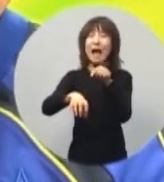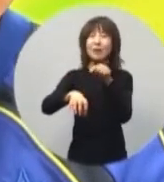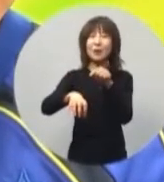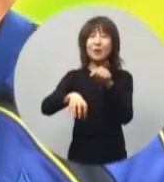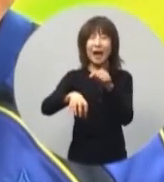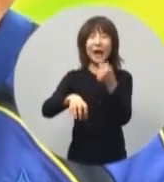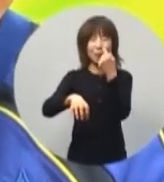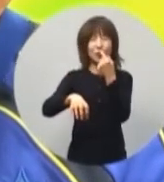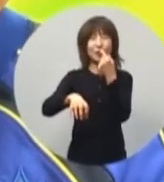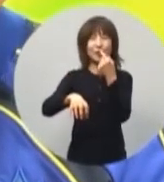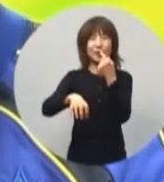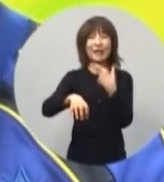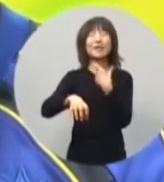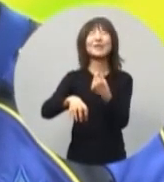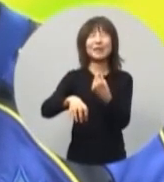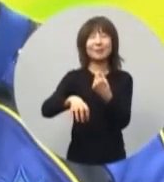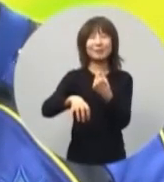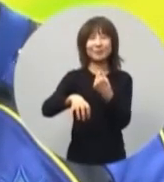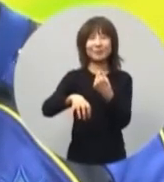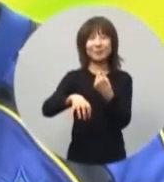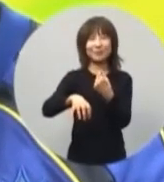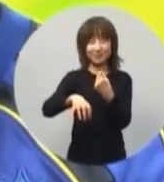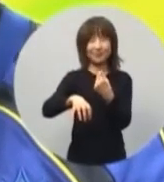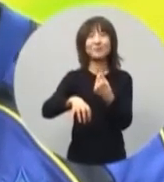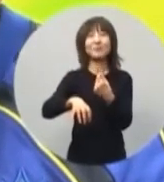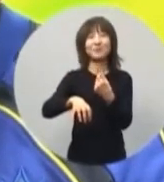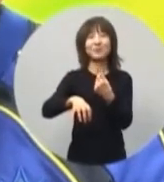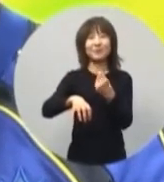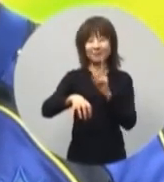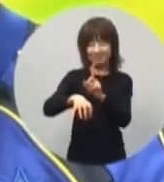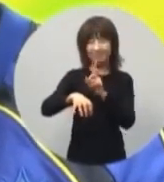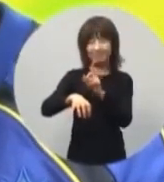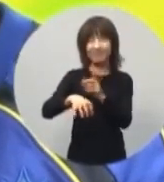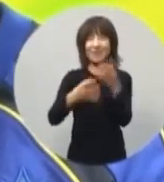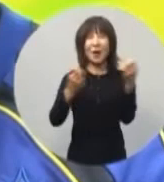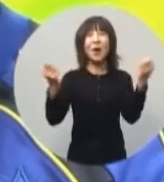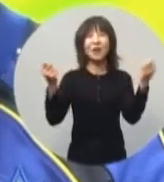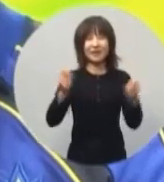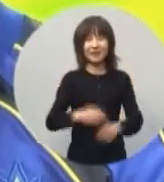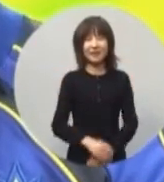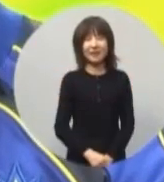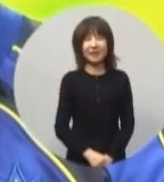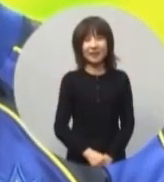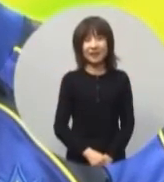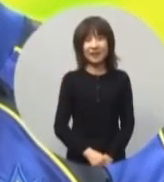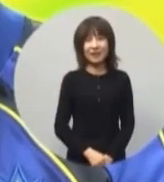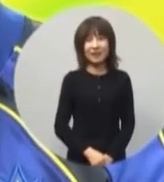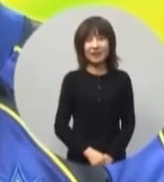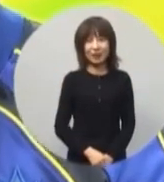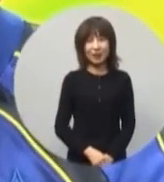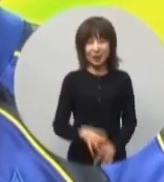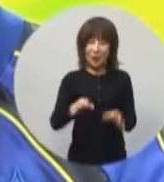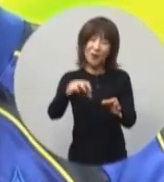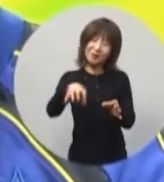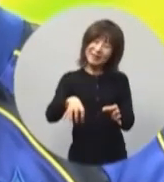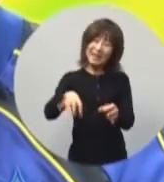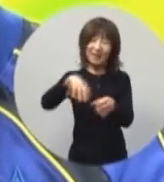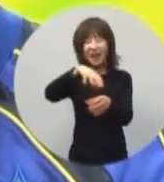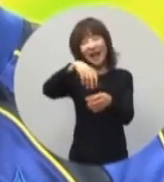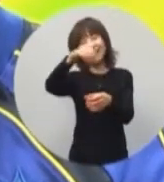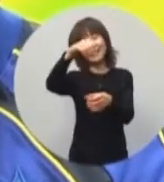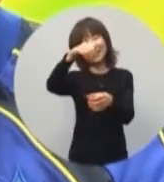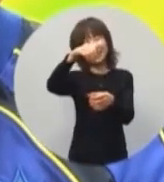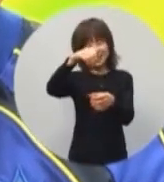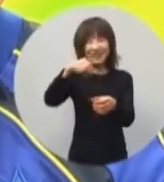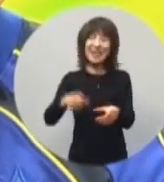僕好きで、あそこによく行くんですけど、あそこのアイス